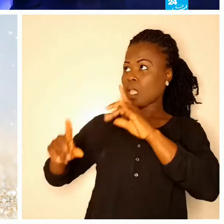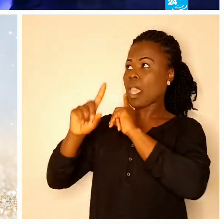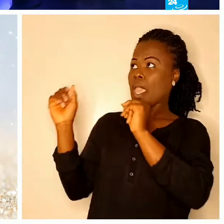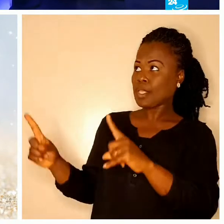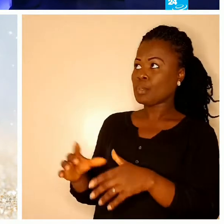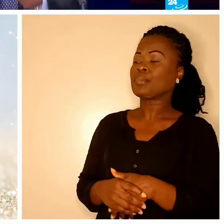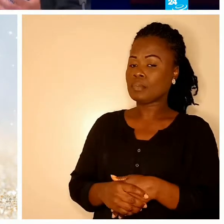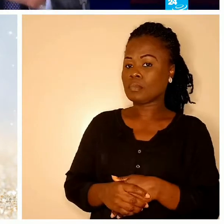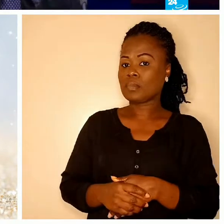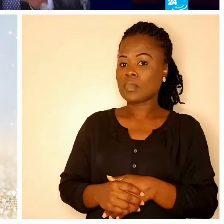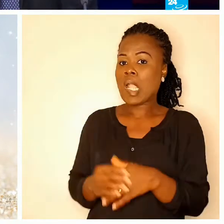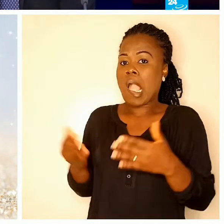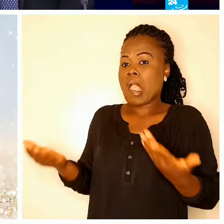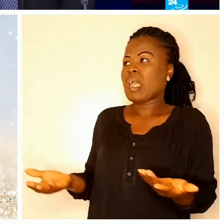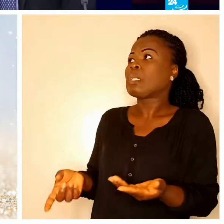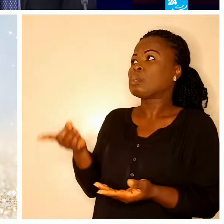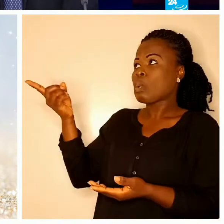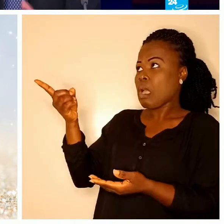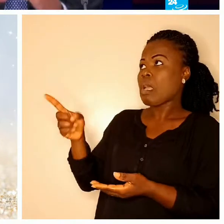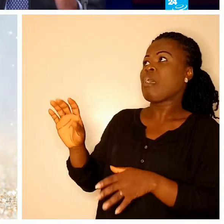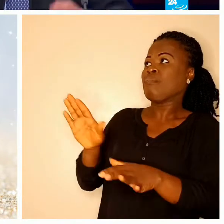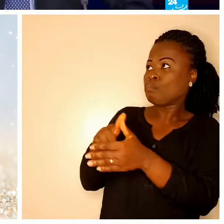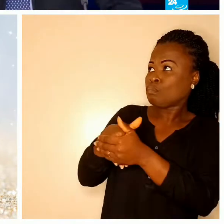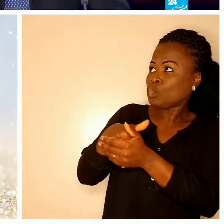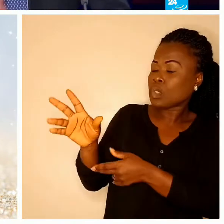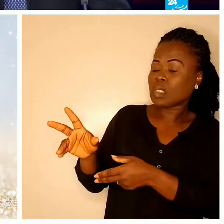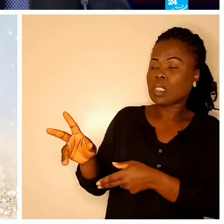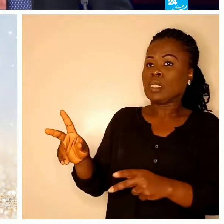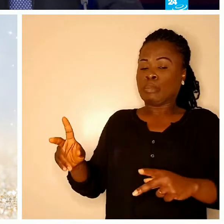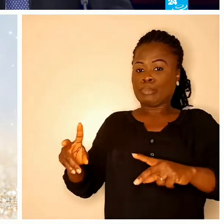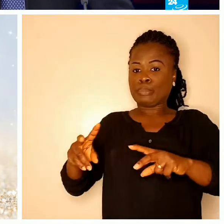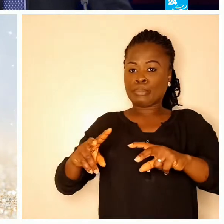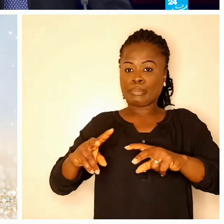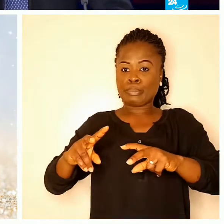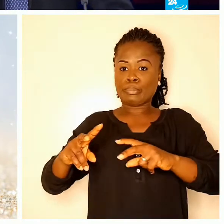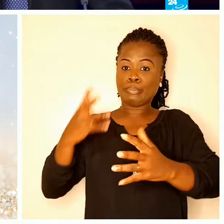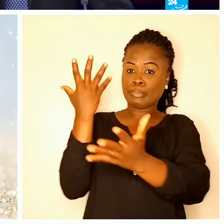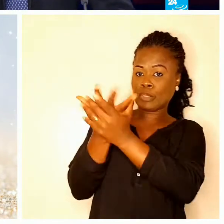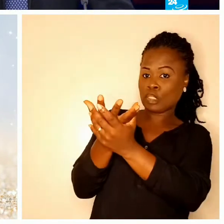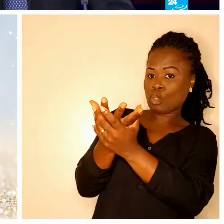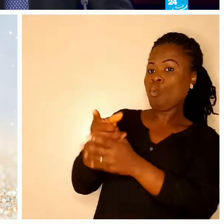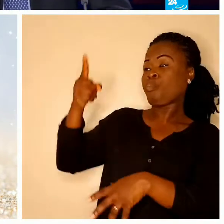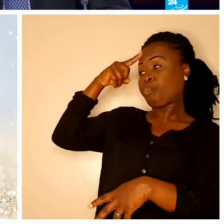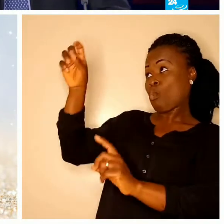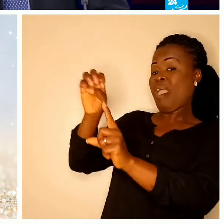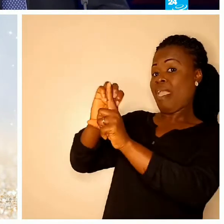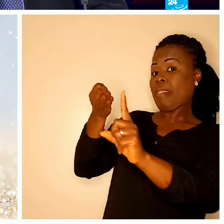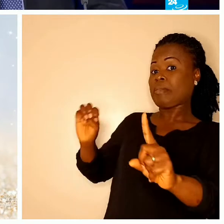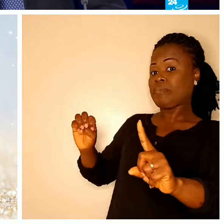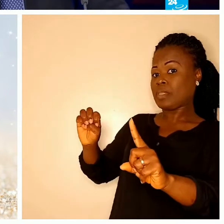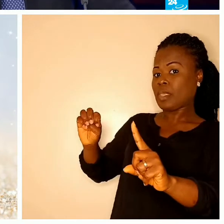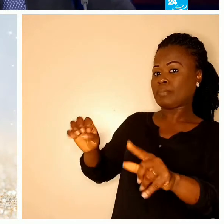petite question. Vous avez fait sortir de prison des prisonniers par crainte du coronavirus. Il y a